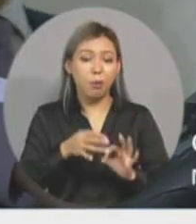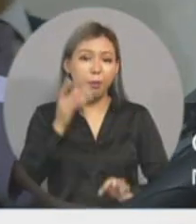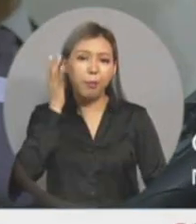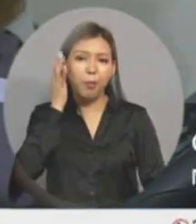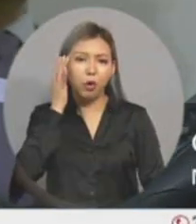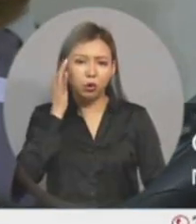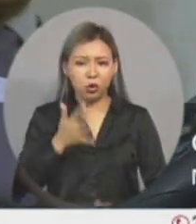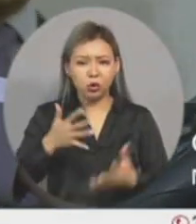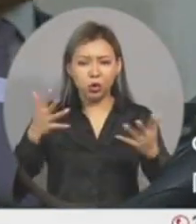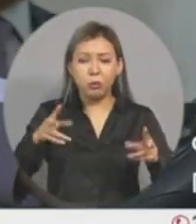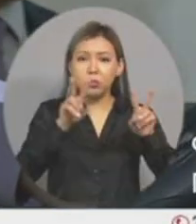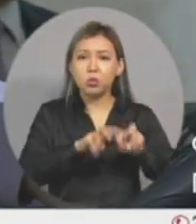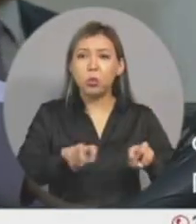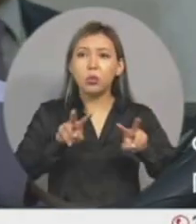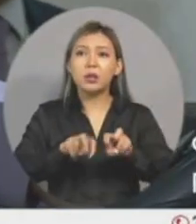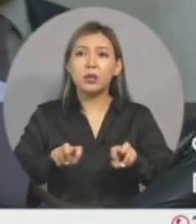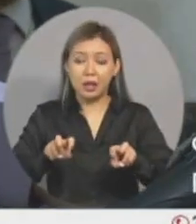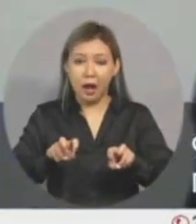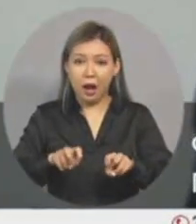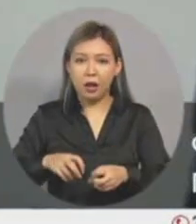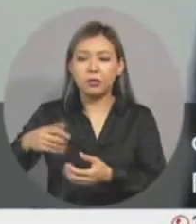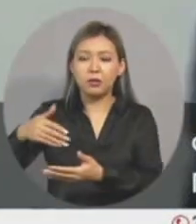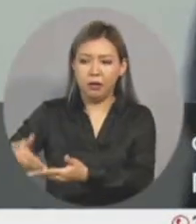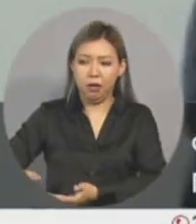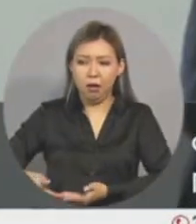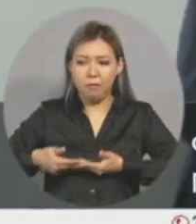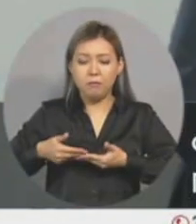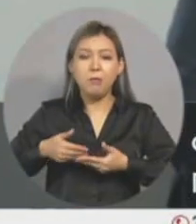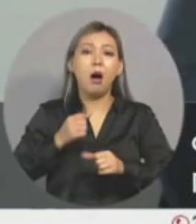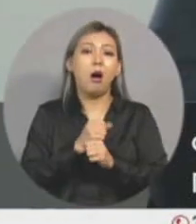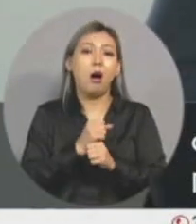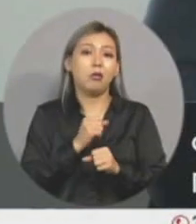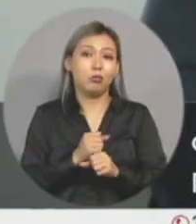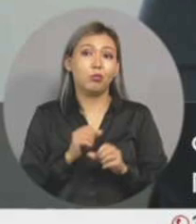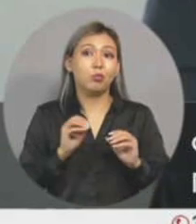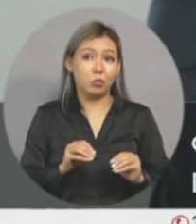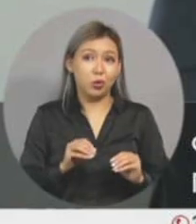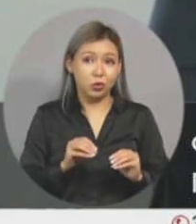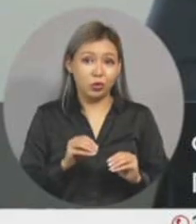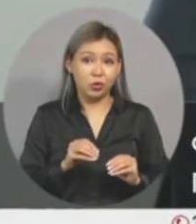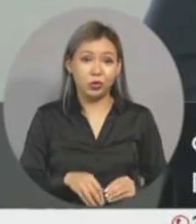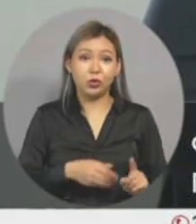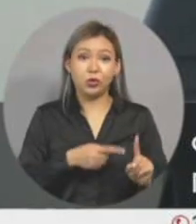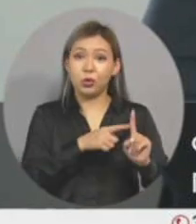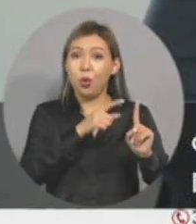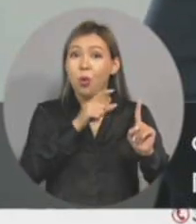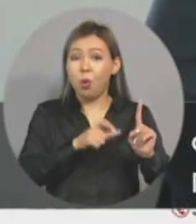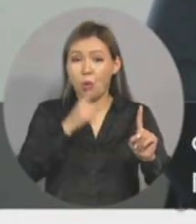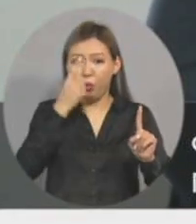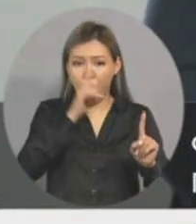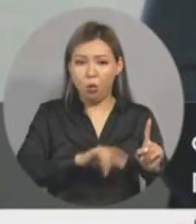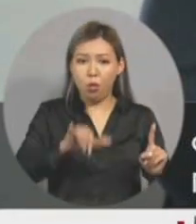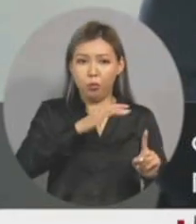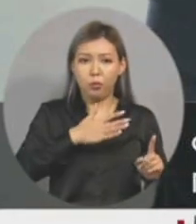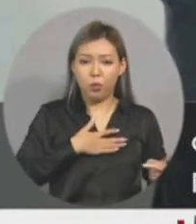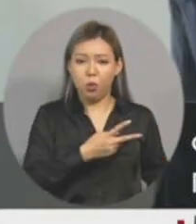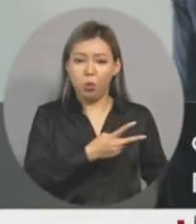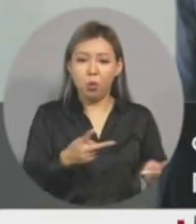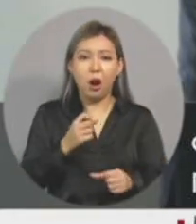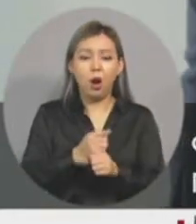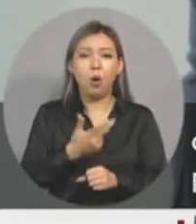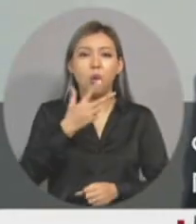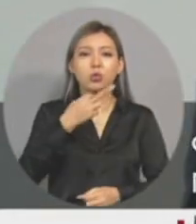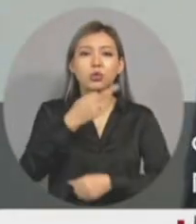томоохон судалгаануудыг дэмжлэг үзүүлж ажиллахаар ингэж болж байгаа. Мартин Шүлц нь Фридрих Эбертийн сангийн Монгол улсад үйл ажиллагаа явуулж гиснээ 30 жилийн